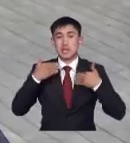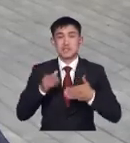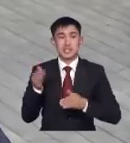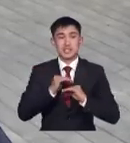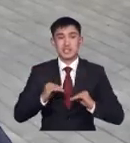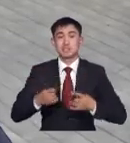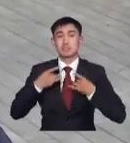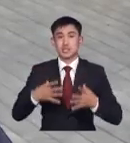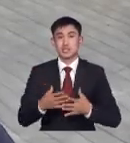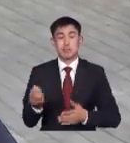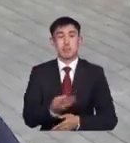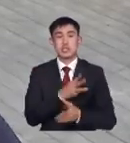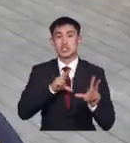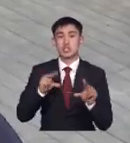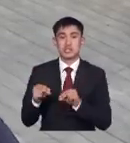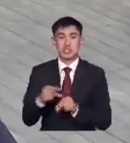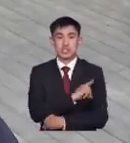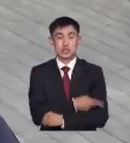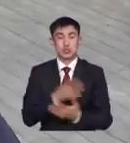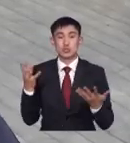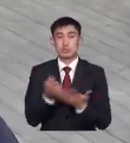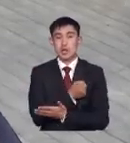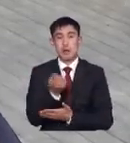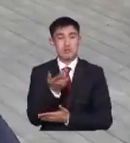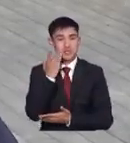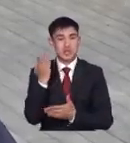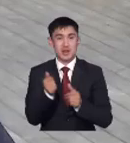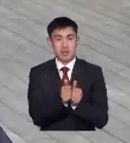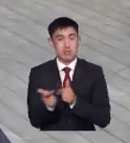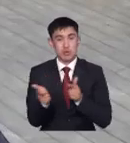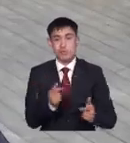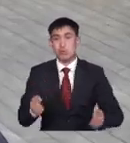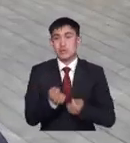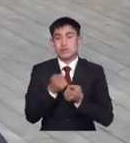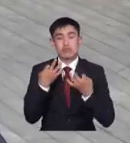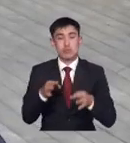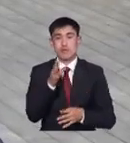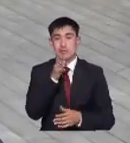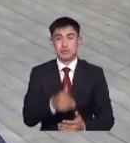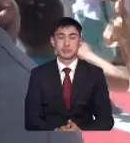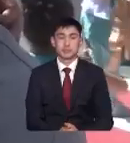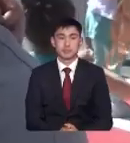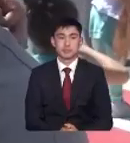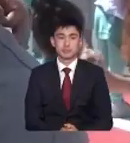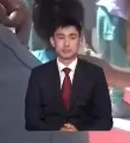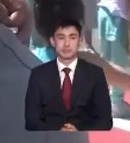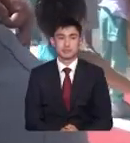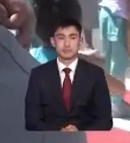всех детей с праздником, пожелать счастья, сил, успехов. А мы всегда рядом и готовы поддержать в любой момент.